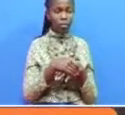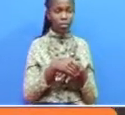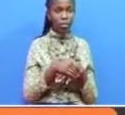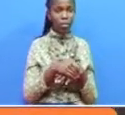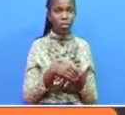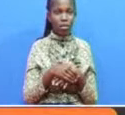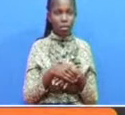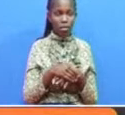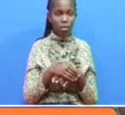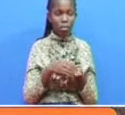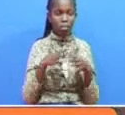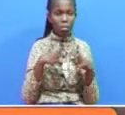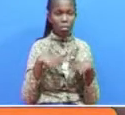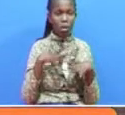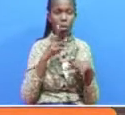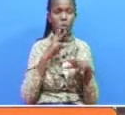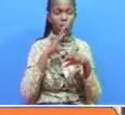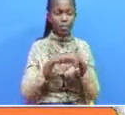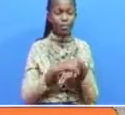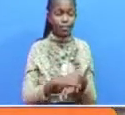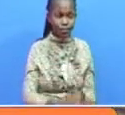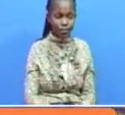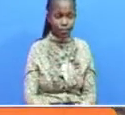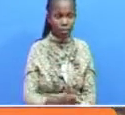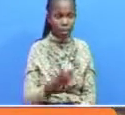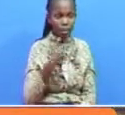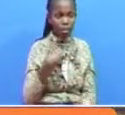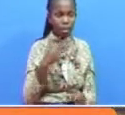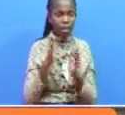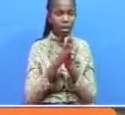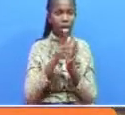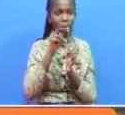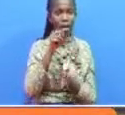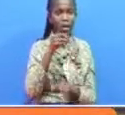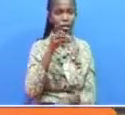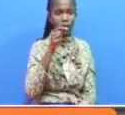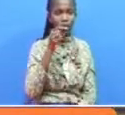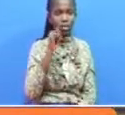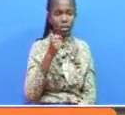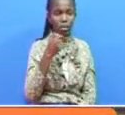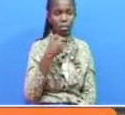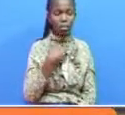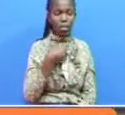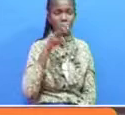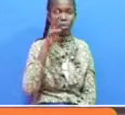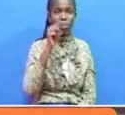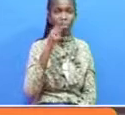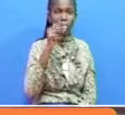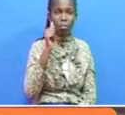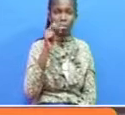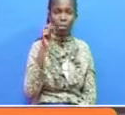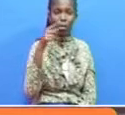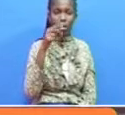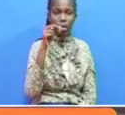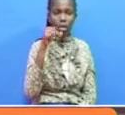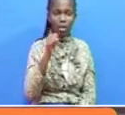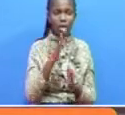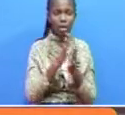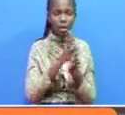ndi kukwata uvucho ta nye na muandu wa vina wandeti nye Francis Mwangangi na wavina